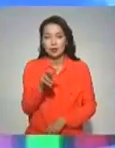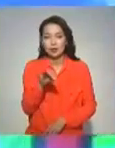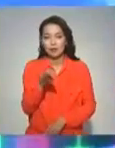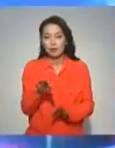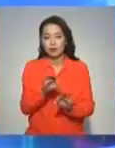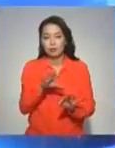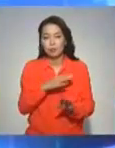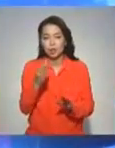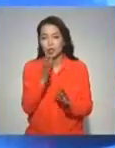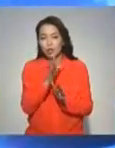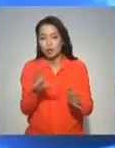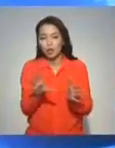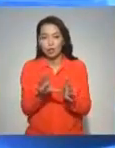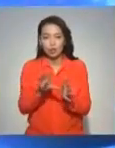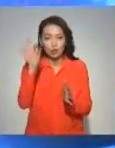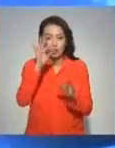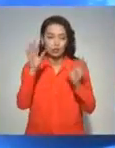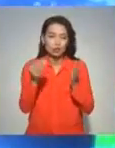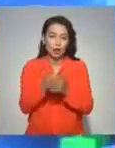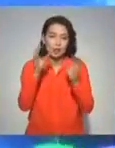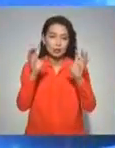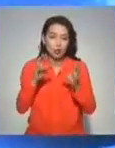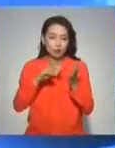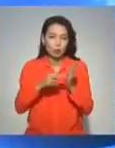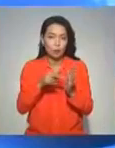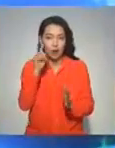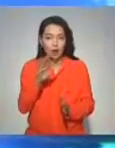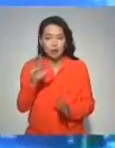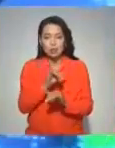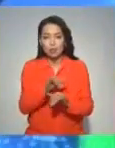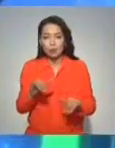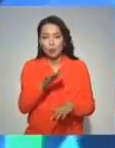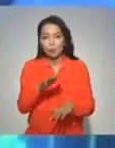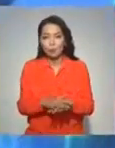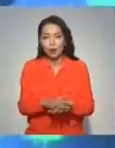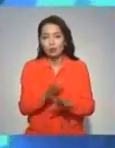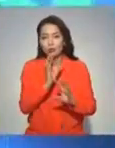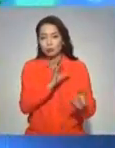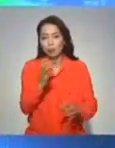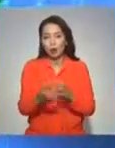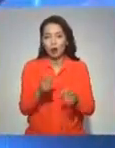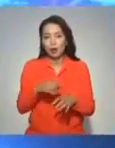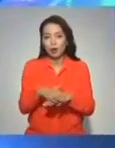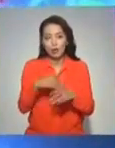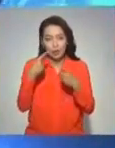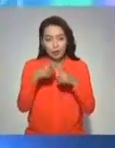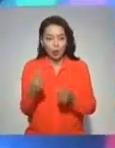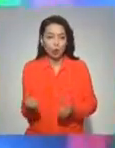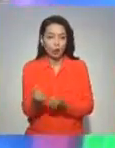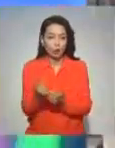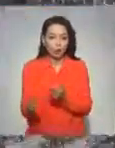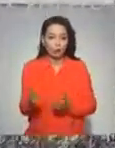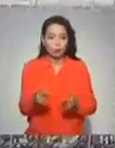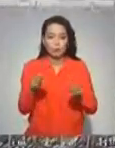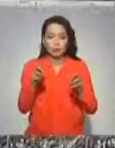Оның сөзінше, жылу энергетикасы туралы жаңа заң жобасы Азия Даму банкі жұмылдырған халықаралық сарапшылардың техникалық қолдауымен әзірленеді.